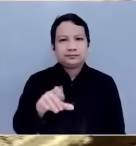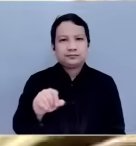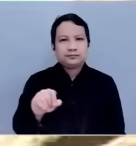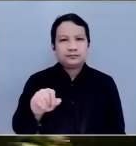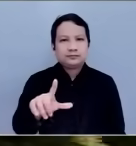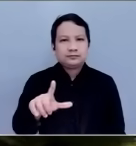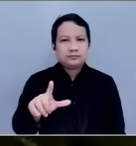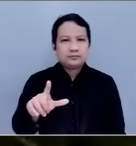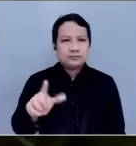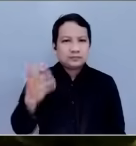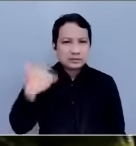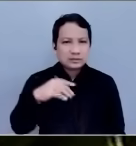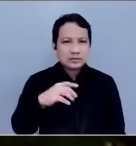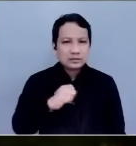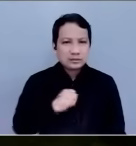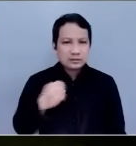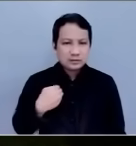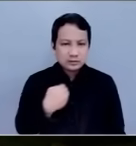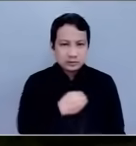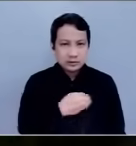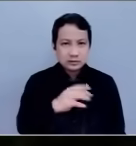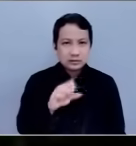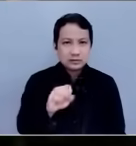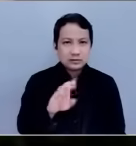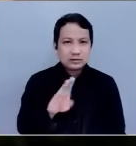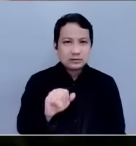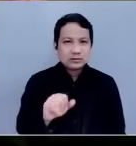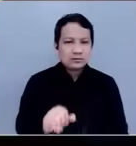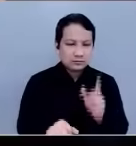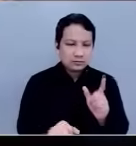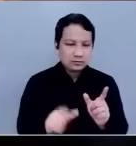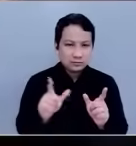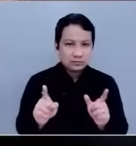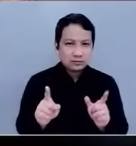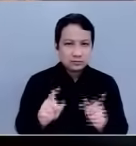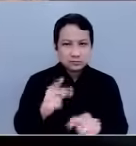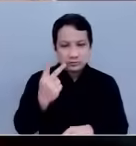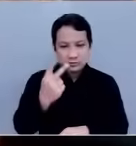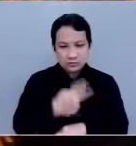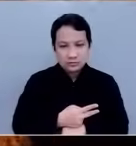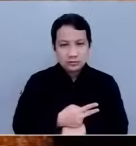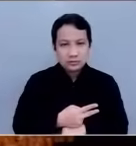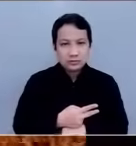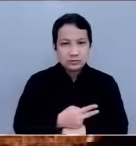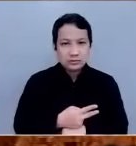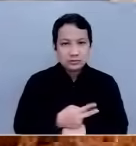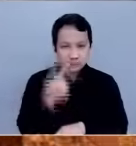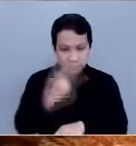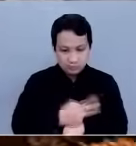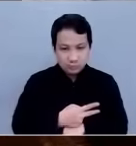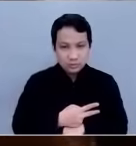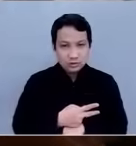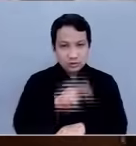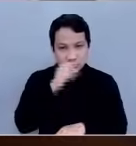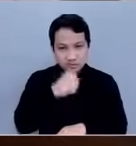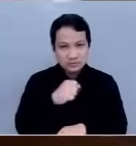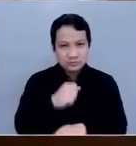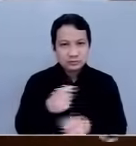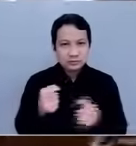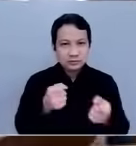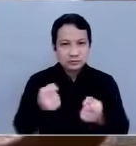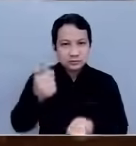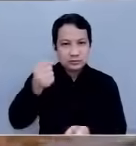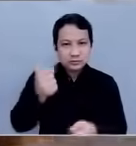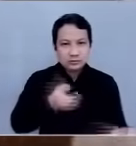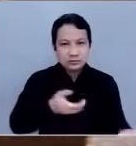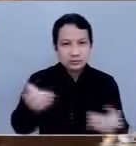sbsi 2021 namamatay ang kanyang 2 day old na anak dahil pinigilan sila ni senor Aguila na dalhin ito sa ospital inilibing